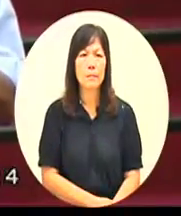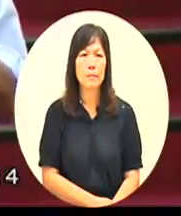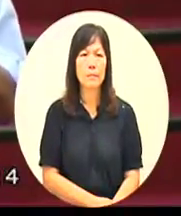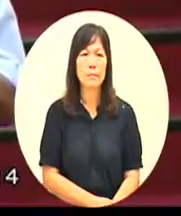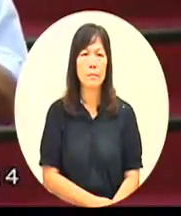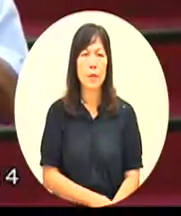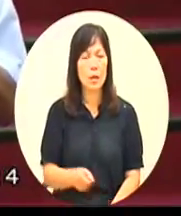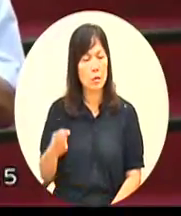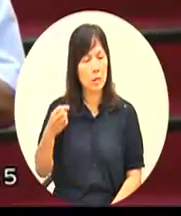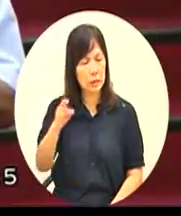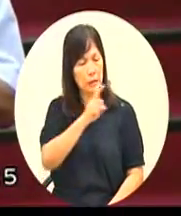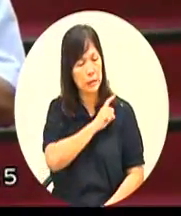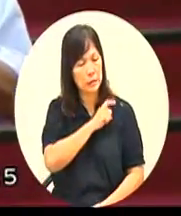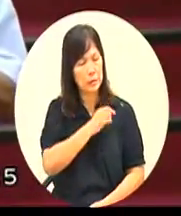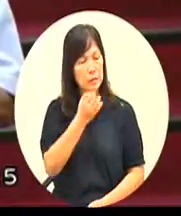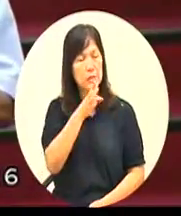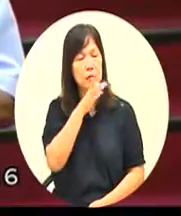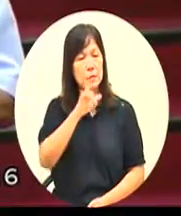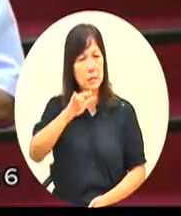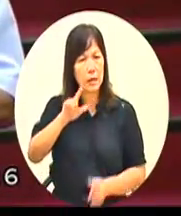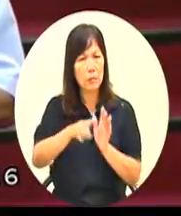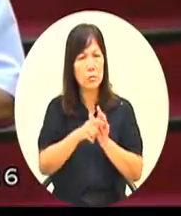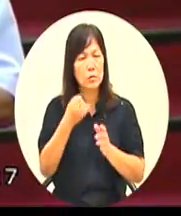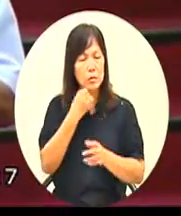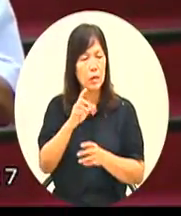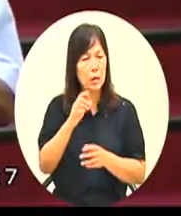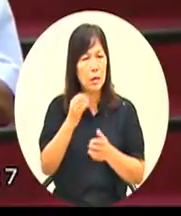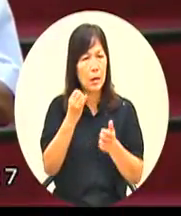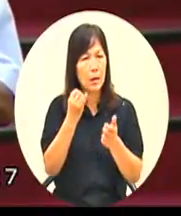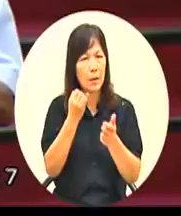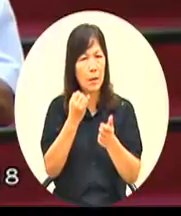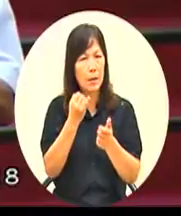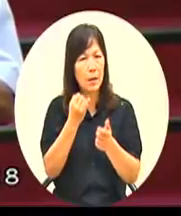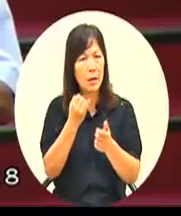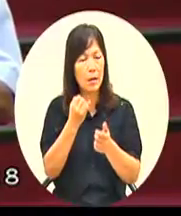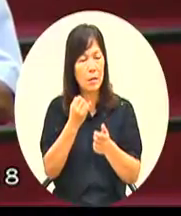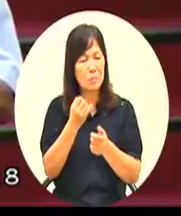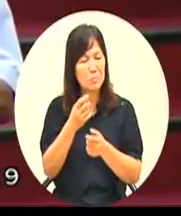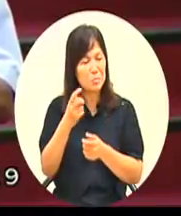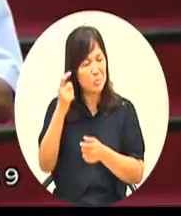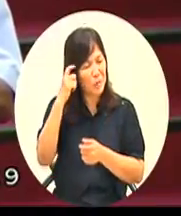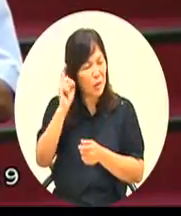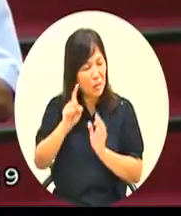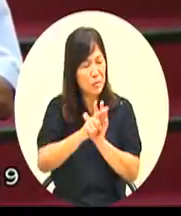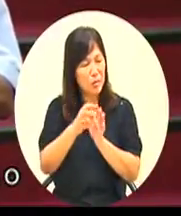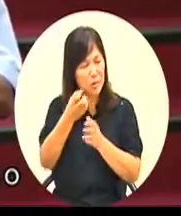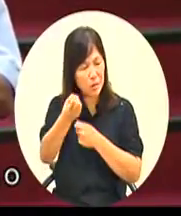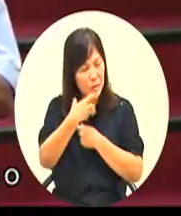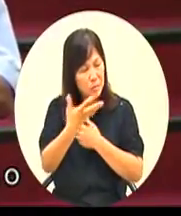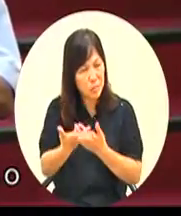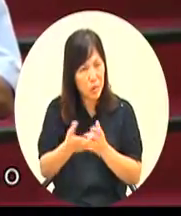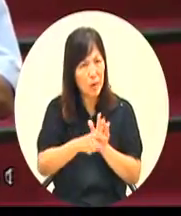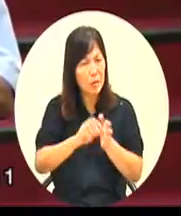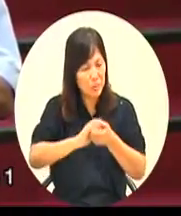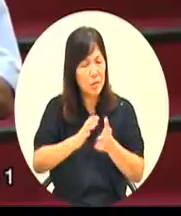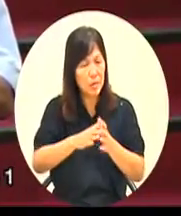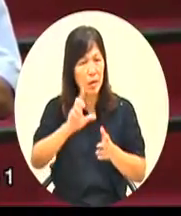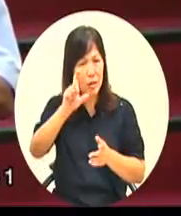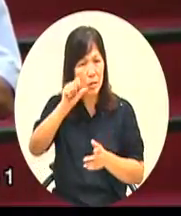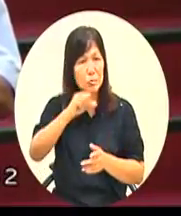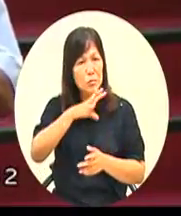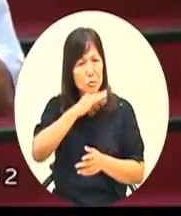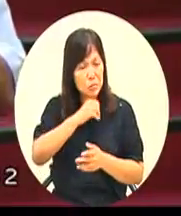以你国小老师的心声，你跟本席报告一下，一定要65岁退